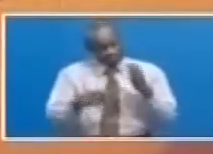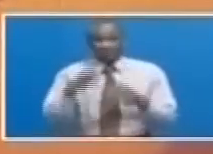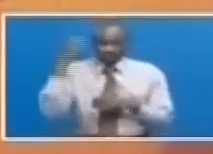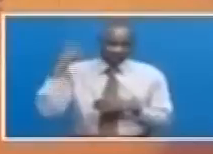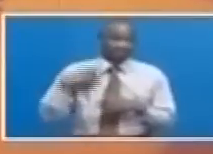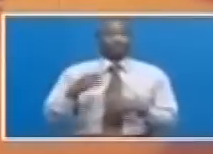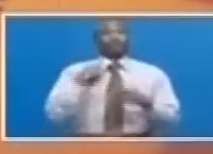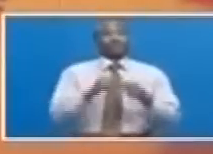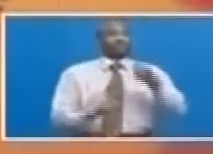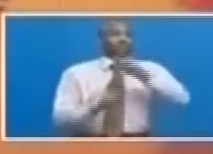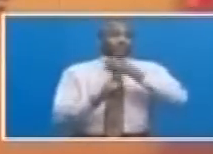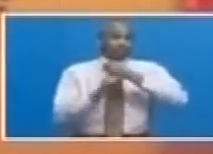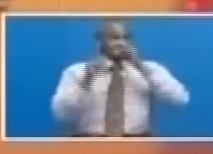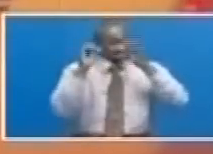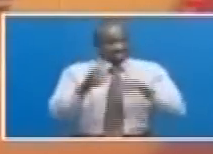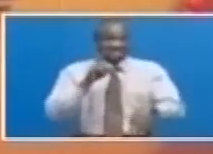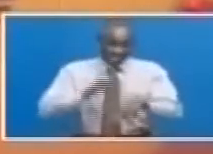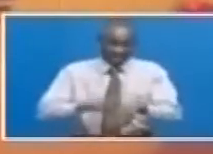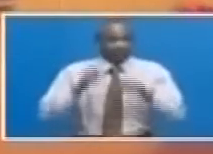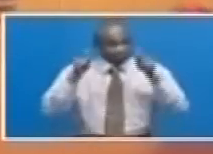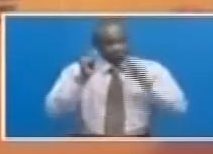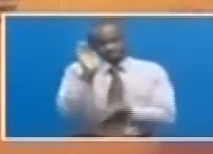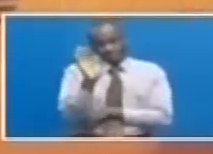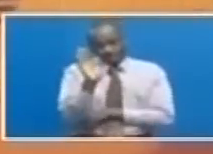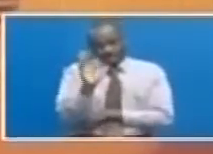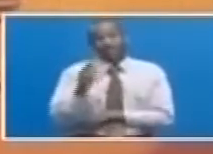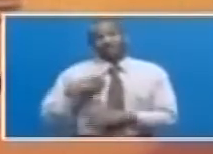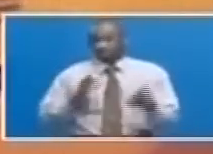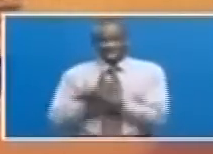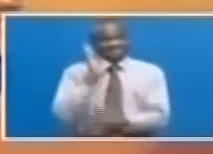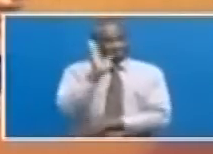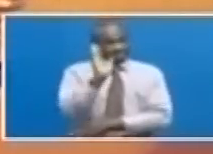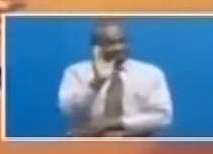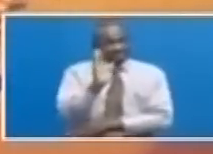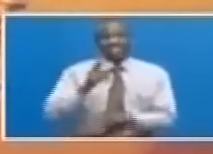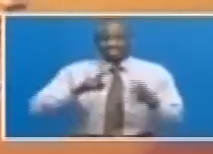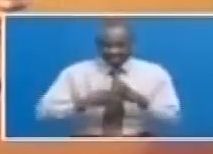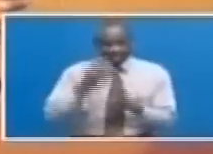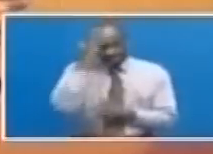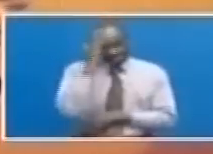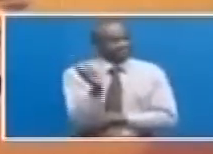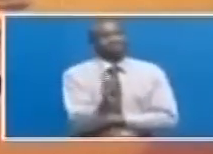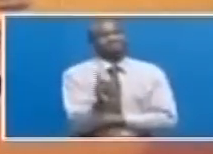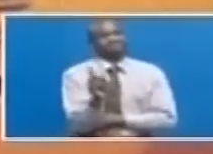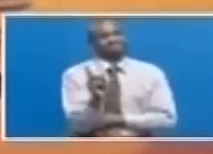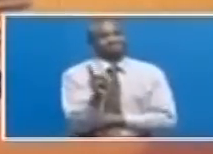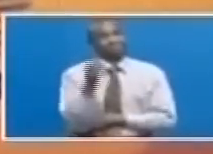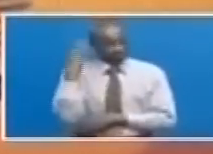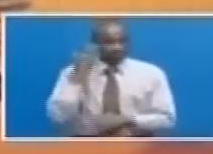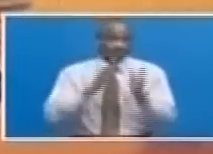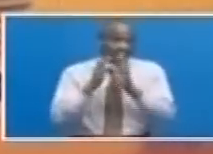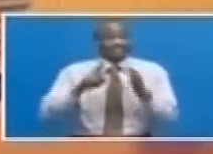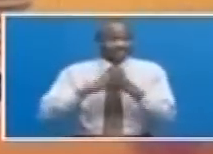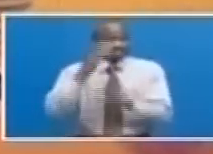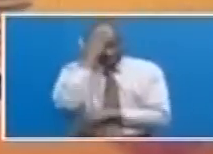ili kuunga mkono walimu katika kilio chao cha haki hautaanza siku Jumatatu kama ilivyopangwa hapo